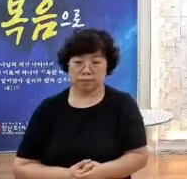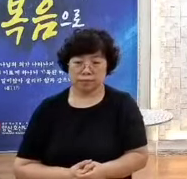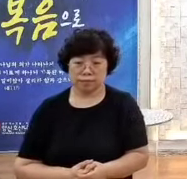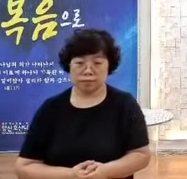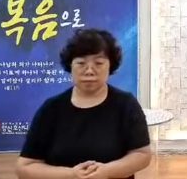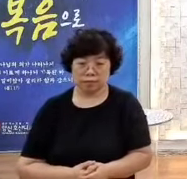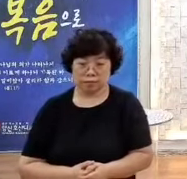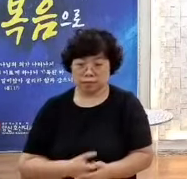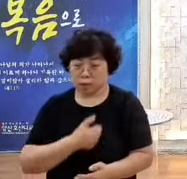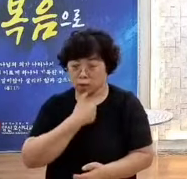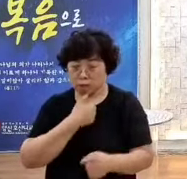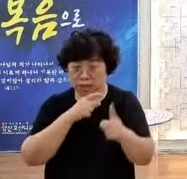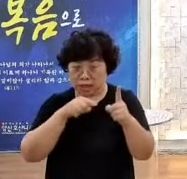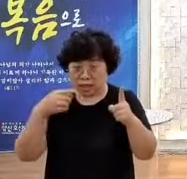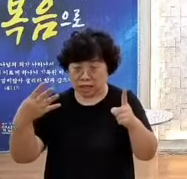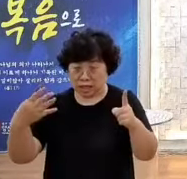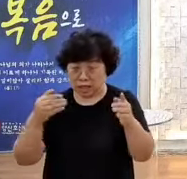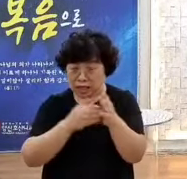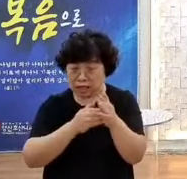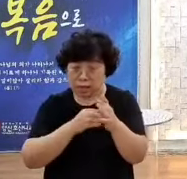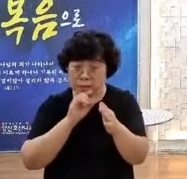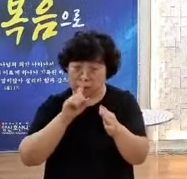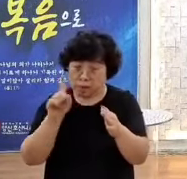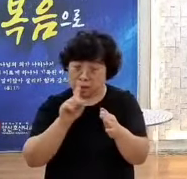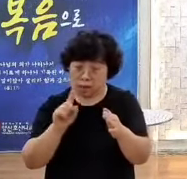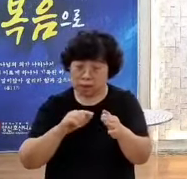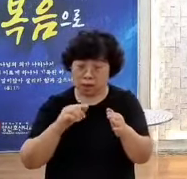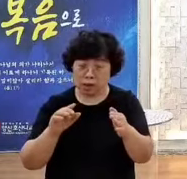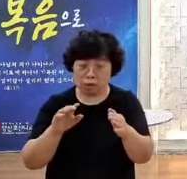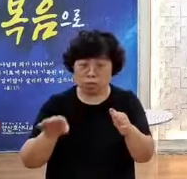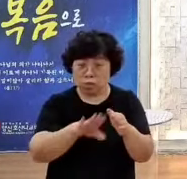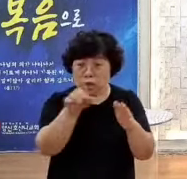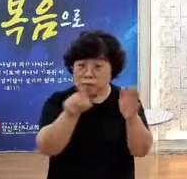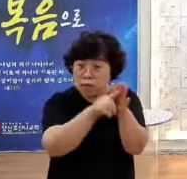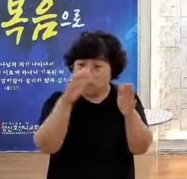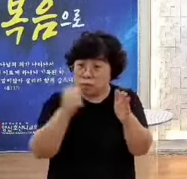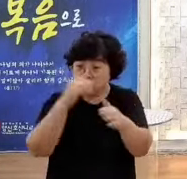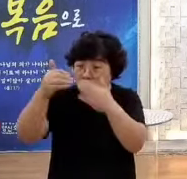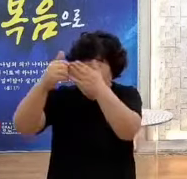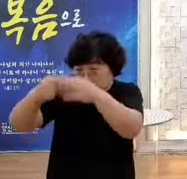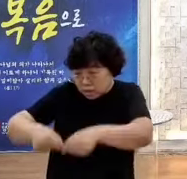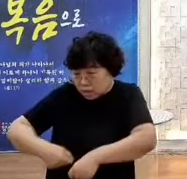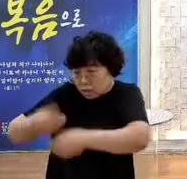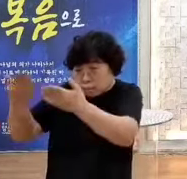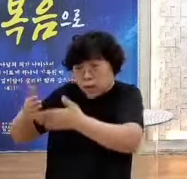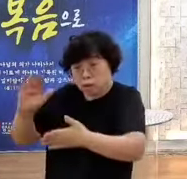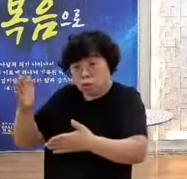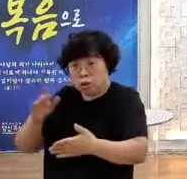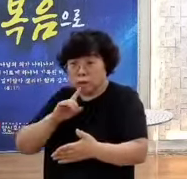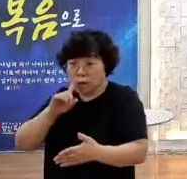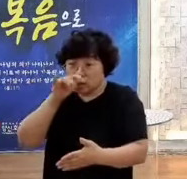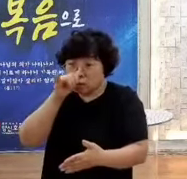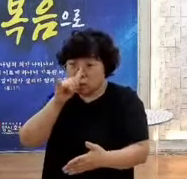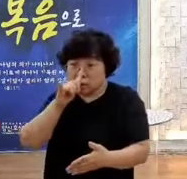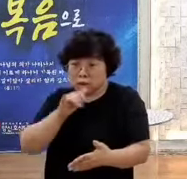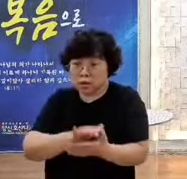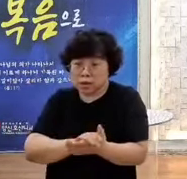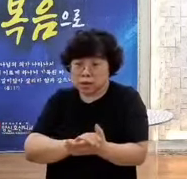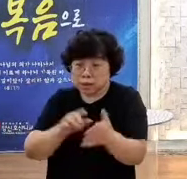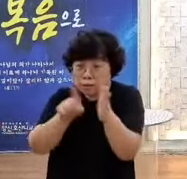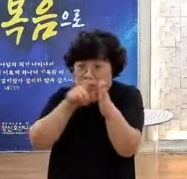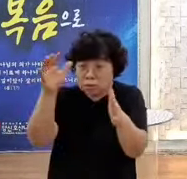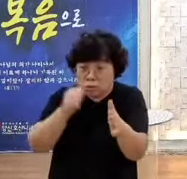믿음으로 하나님의 의가 우리에게 주어졌잖아요. 근데 너무 쉽게 받아요. 그죠? 믿음으로